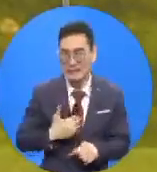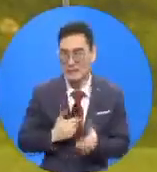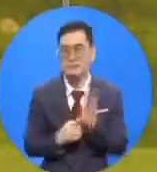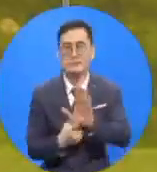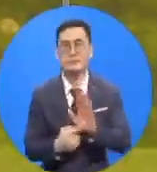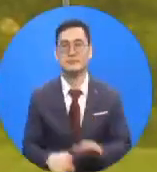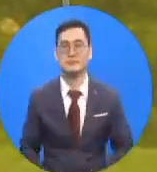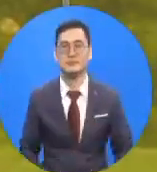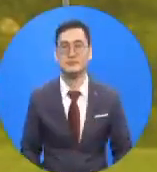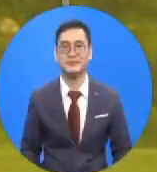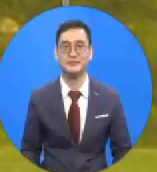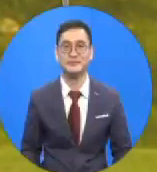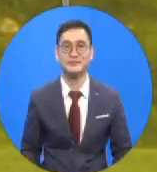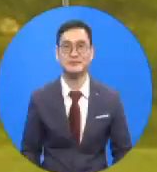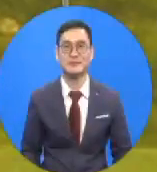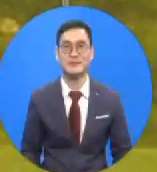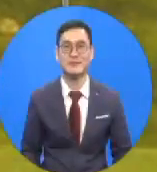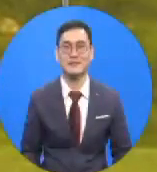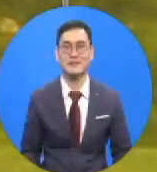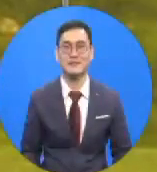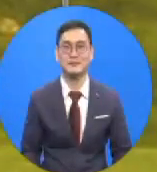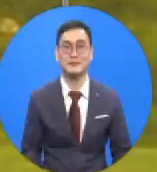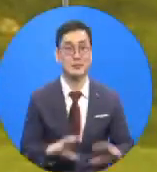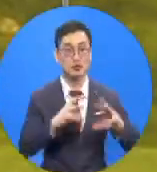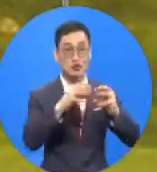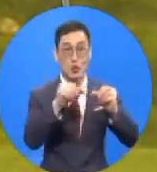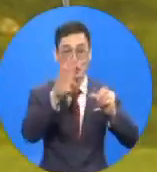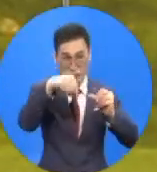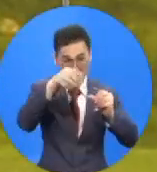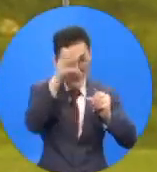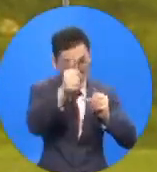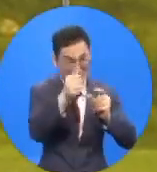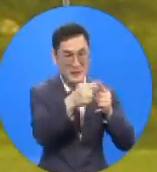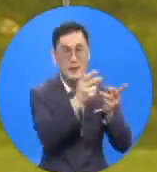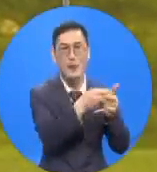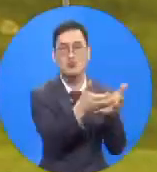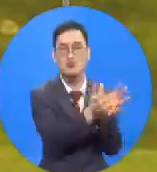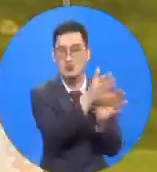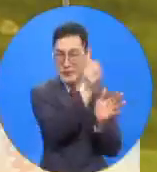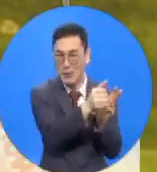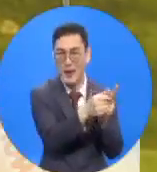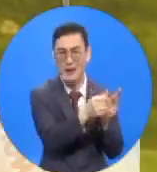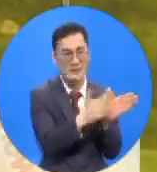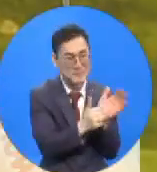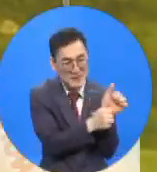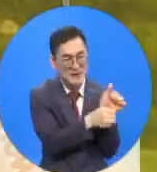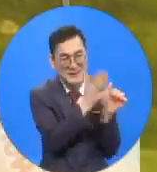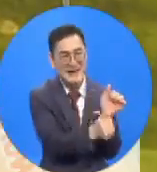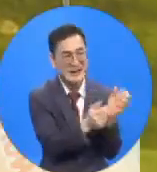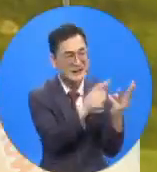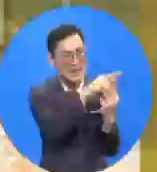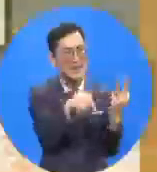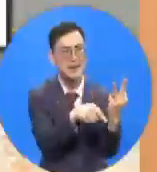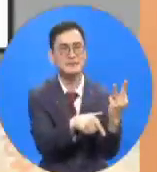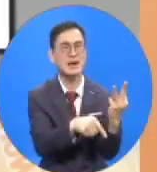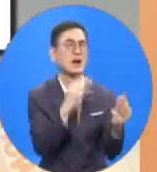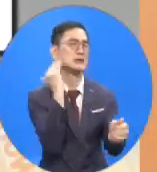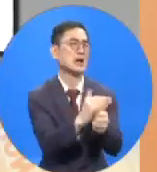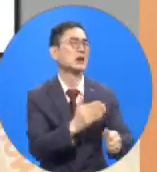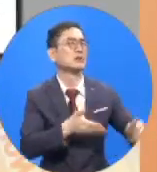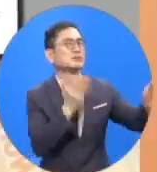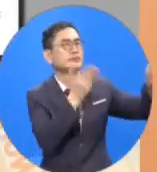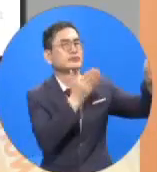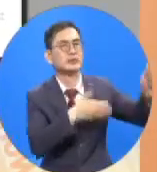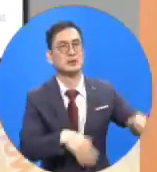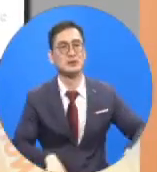지금 국토부 장관과 법무부 장관 부피 서실장 이 사람들은 조민제 교체 되는거 아닌가 그리고 왜냐하면 이